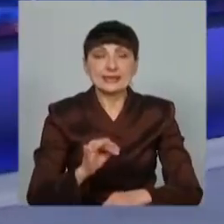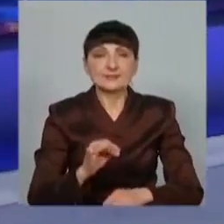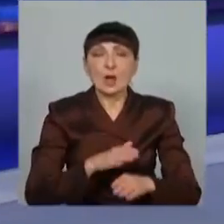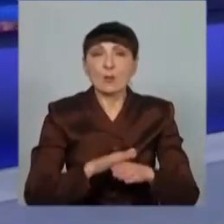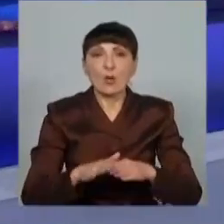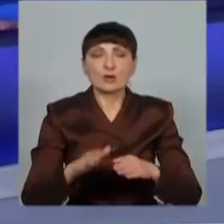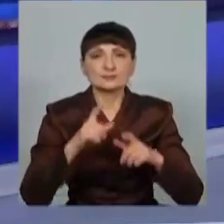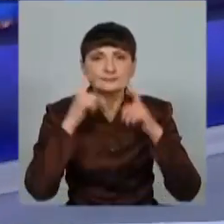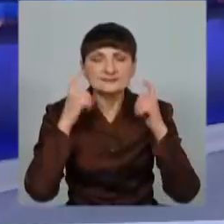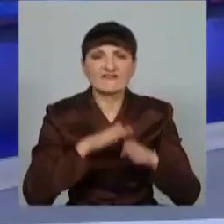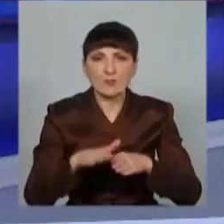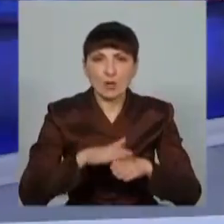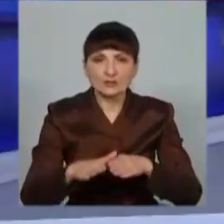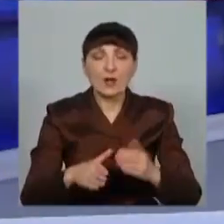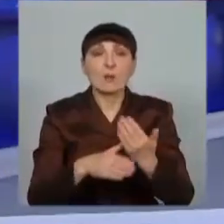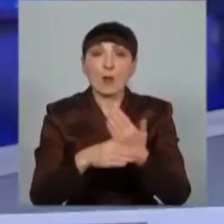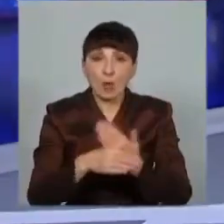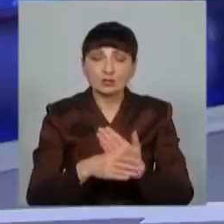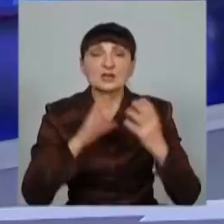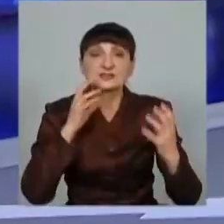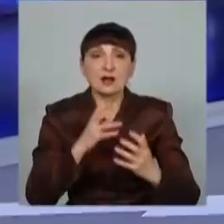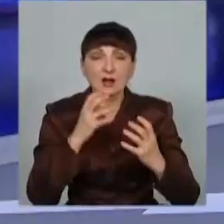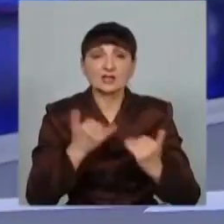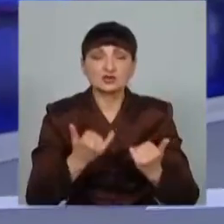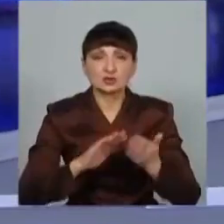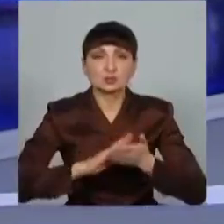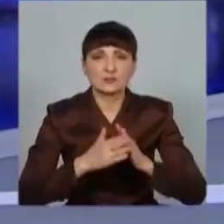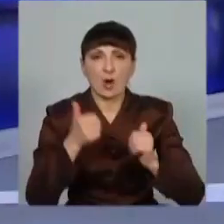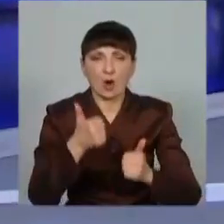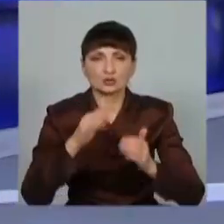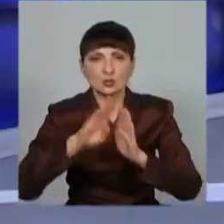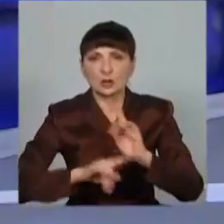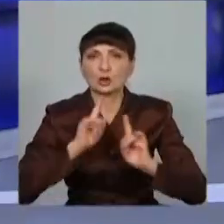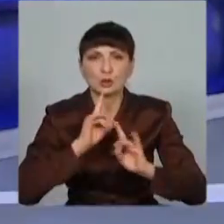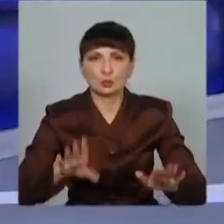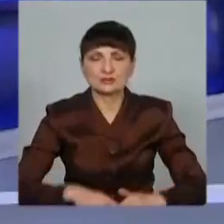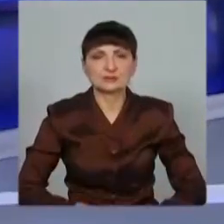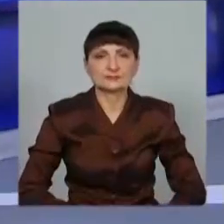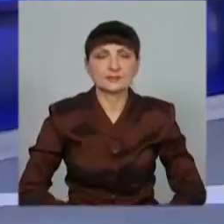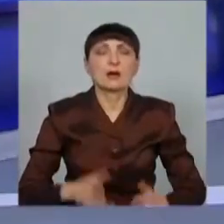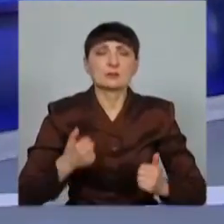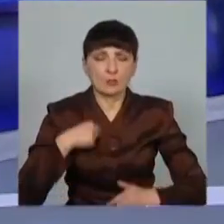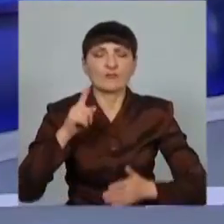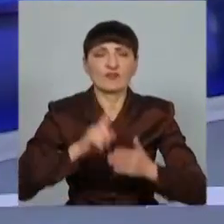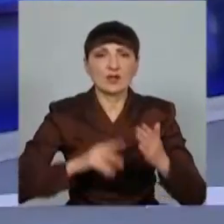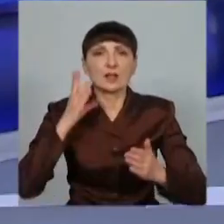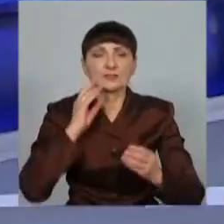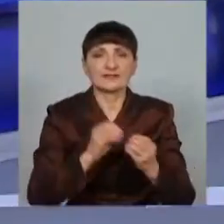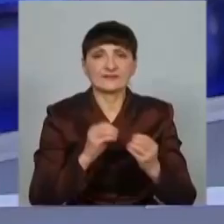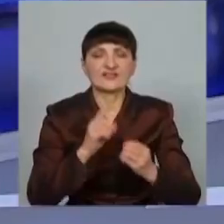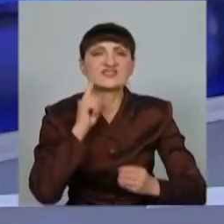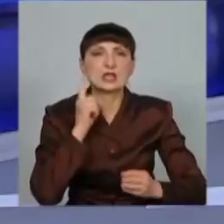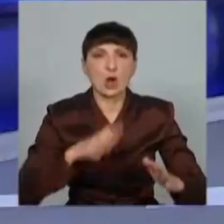полное соблюдение санитарных норм позволят нам сохранить текущую благоприятную эпидобстановку. Да, Дина, будем верить, что Алматы останется